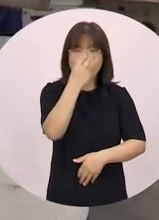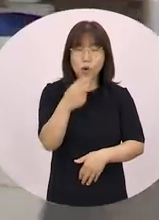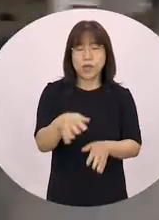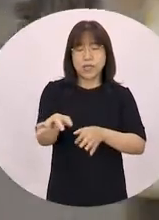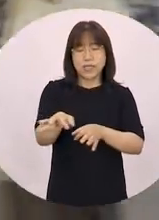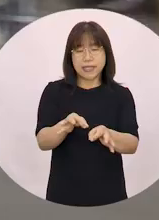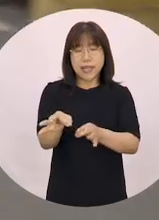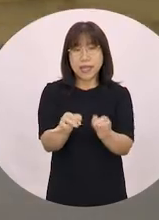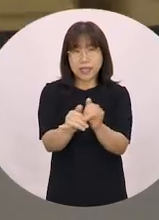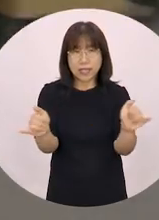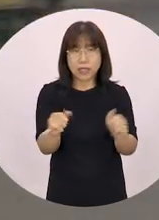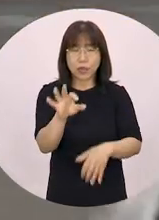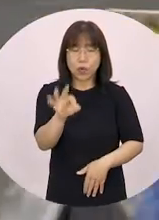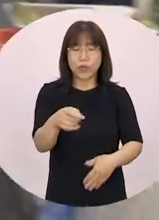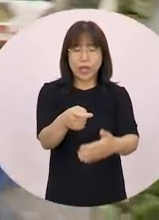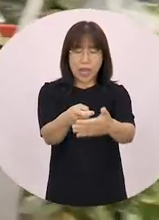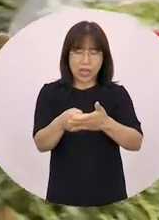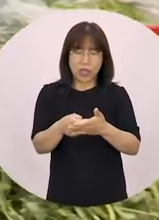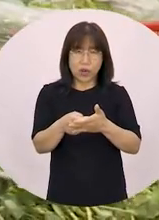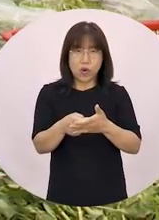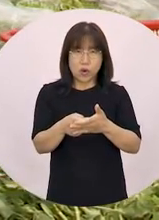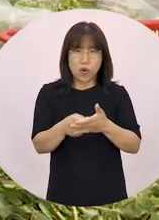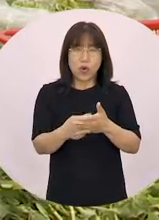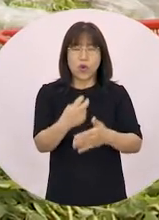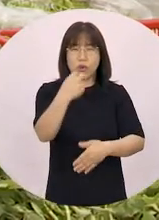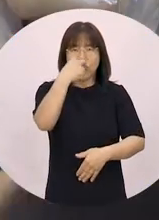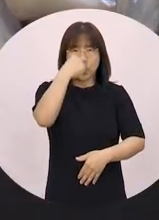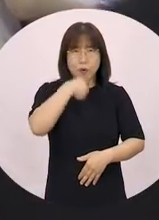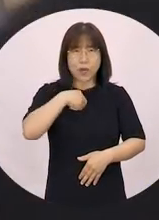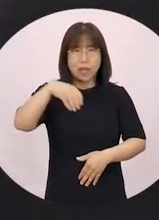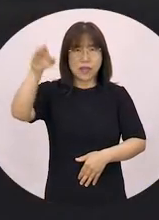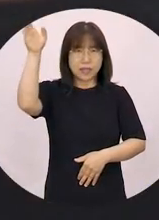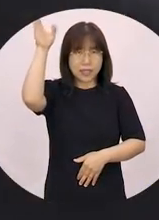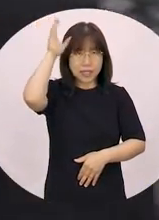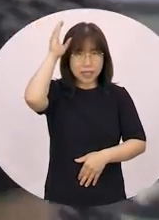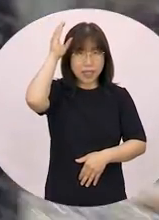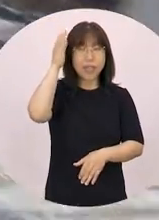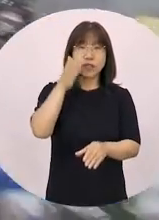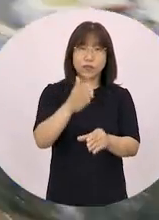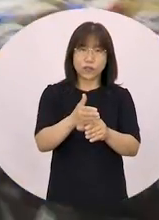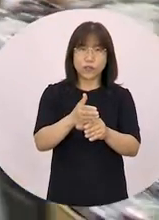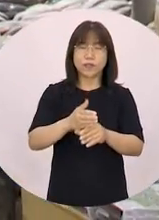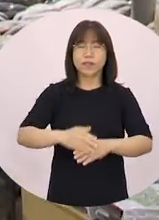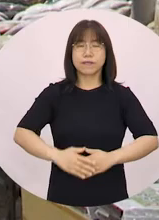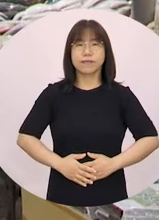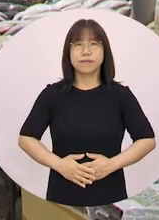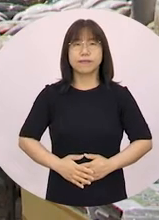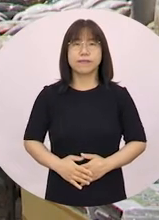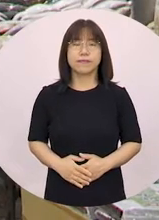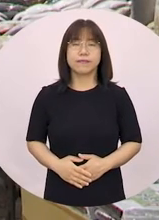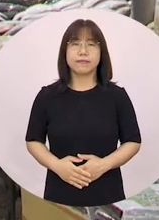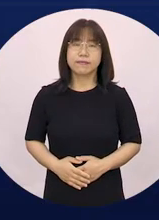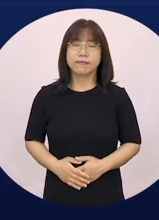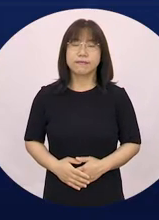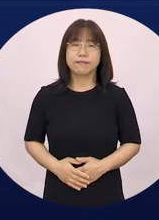물론 시장 상인의 비용 절감까지 일석이조의 효과를 얻을 것으로 기대하고 있습니다.